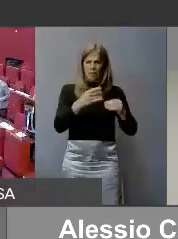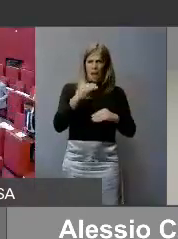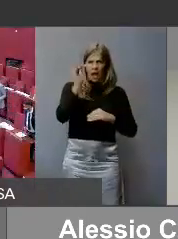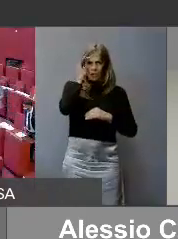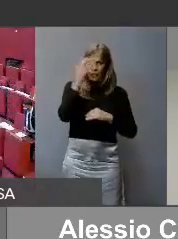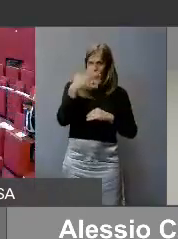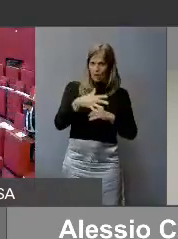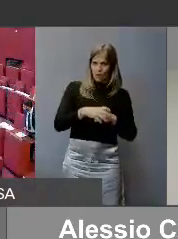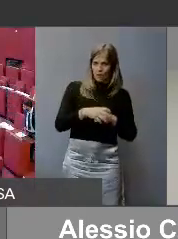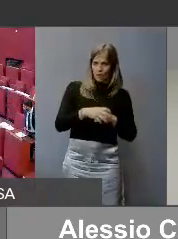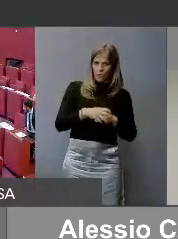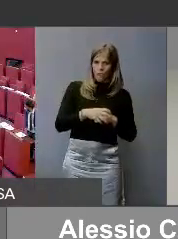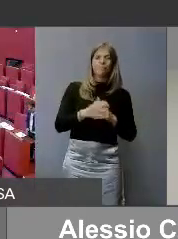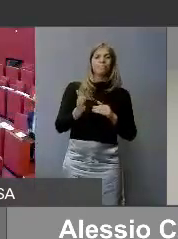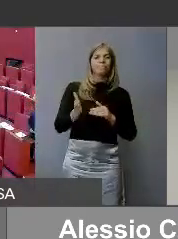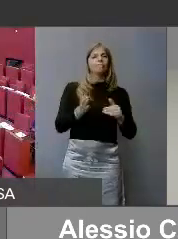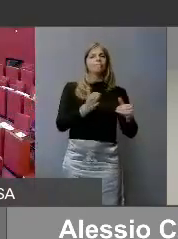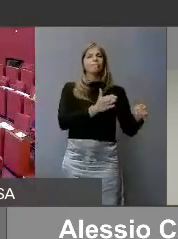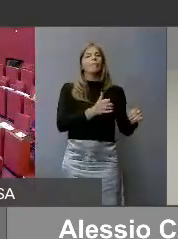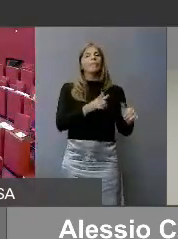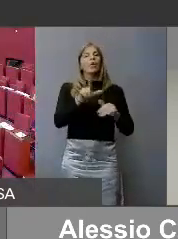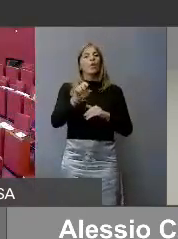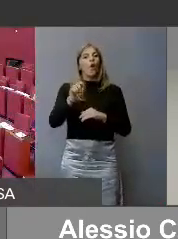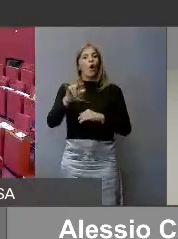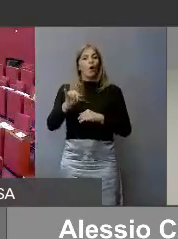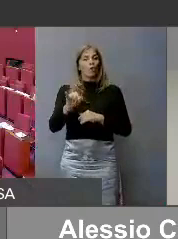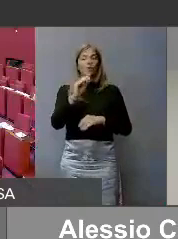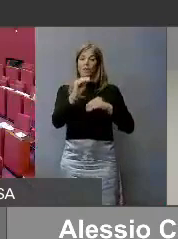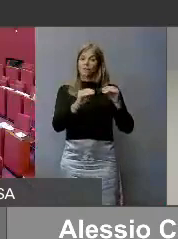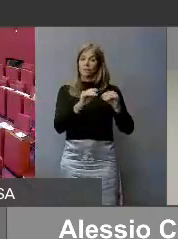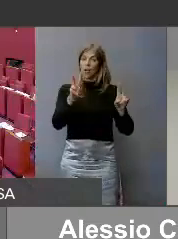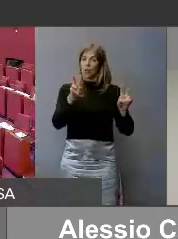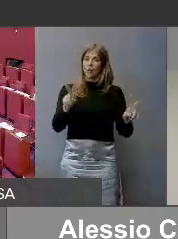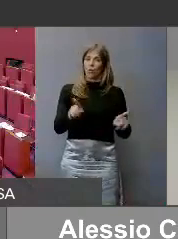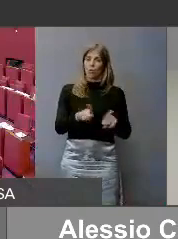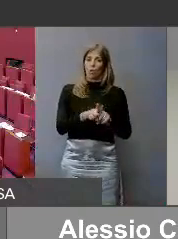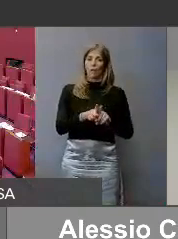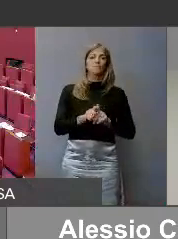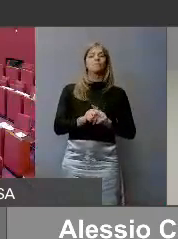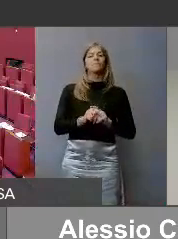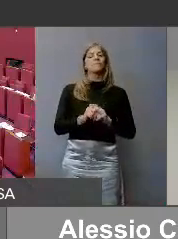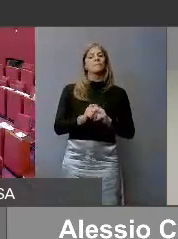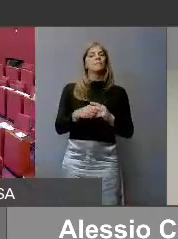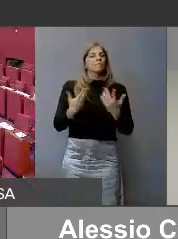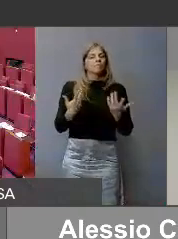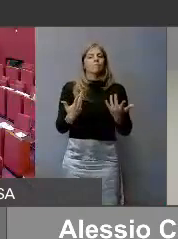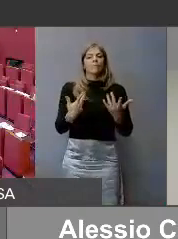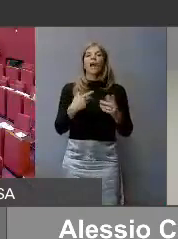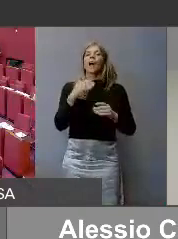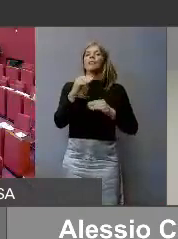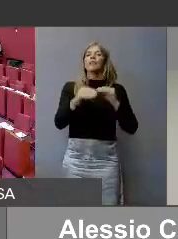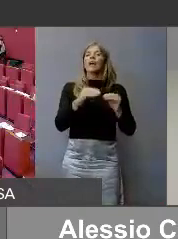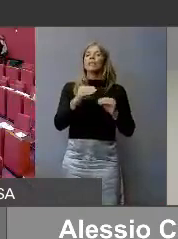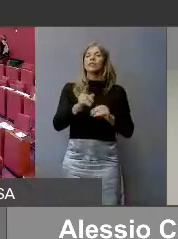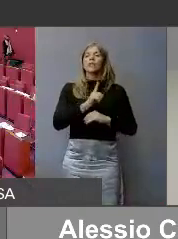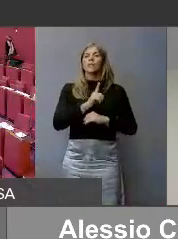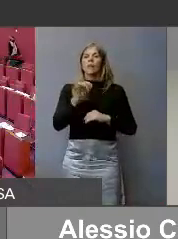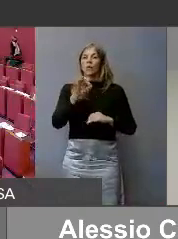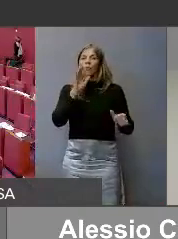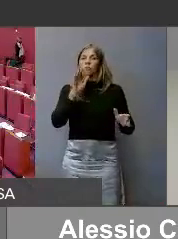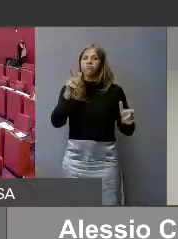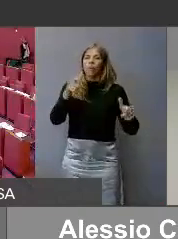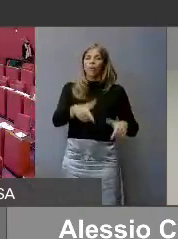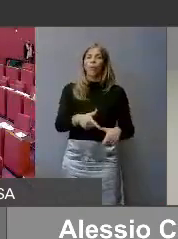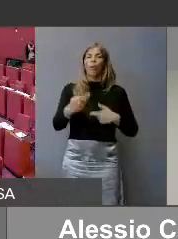consegnerà loni prego grazie presidente ma sì la mia interrogazione si occupa del mercato ma non